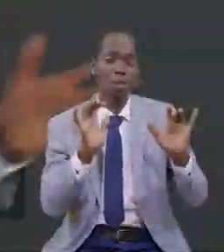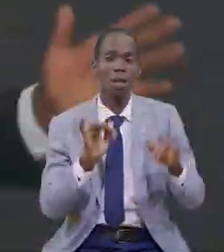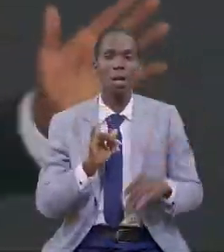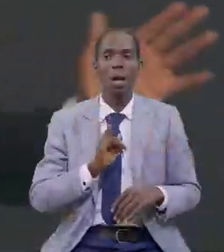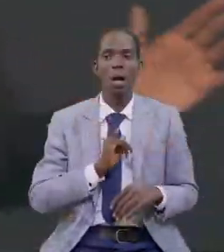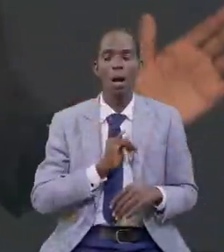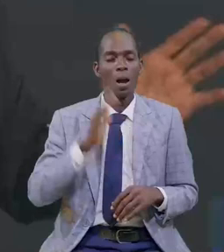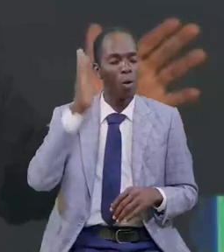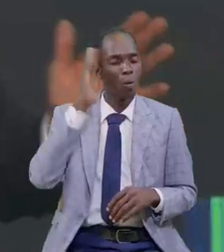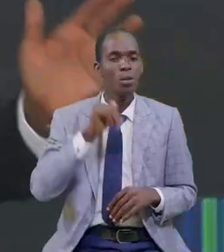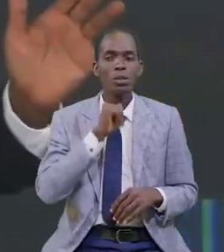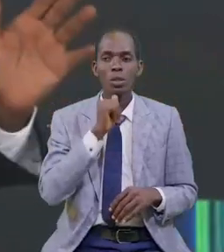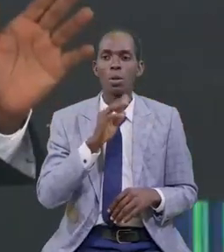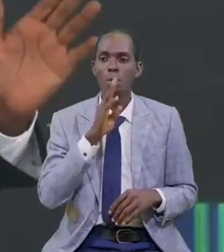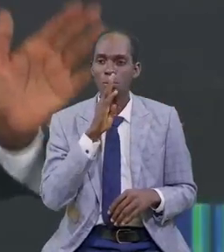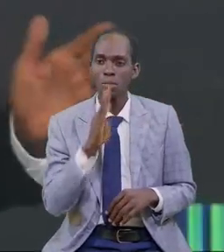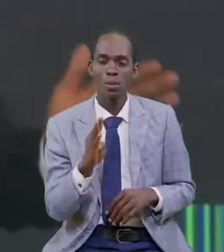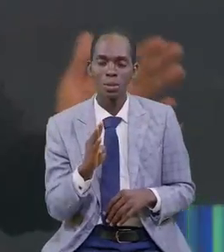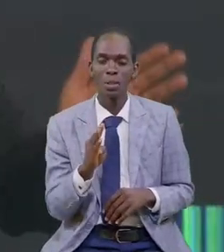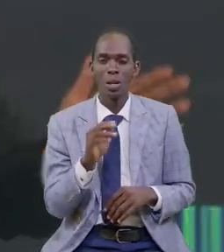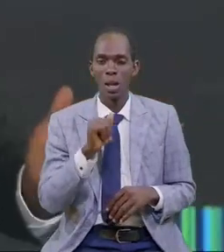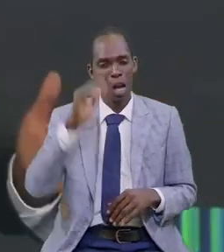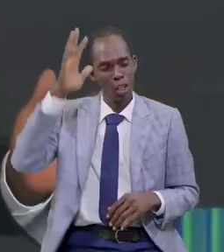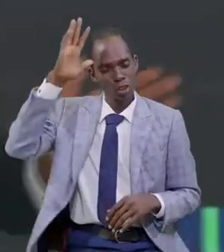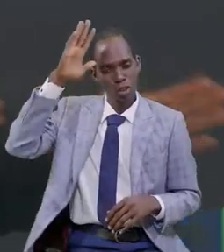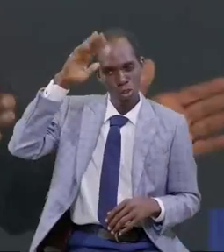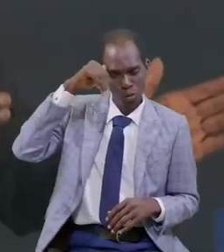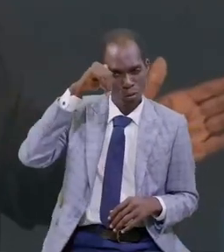pas une personne non rebelle